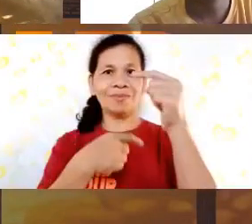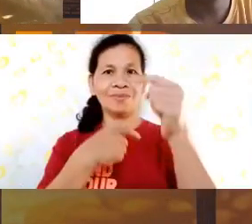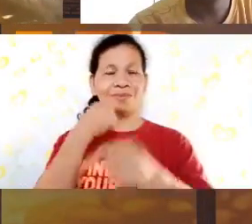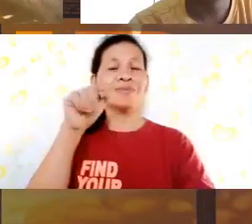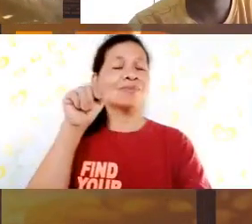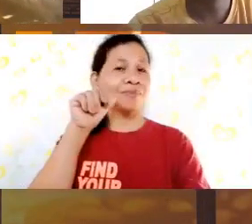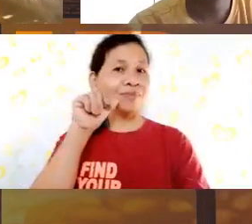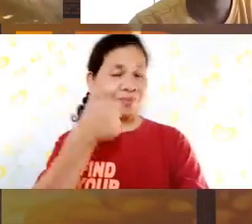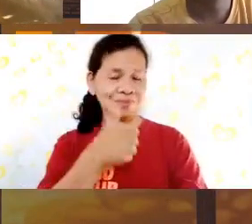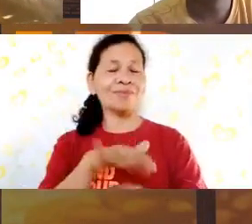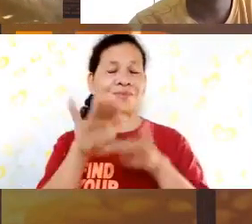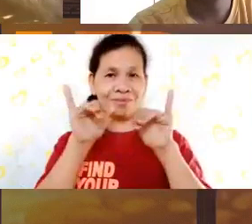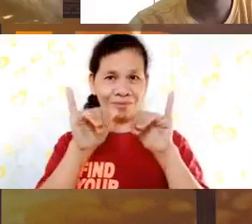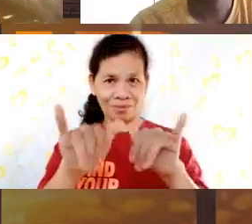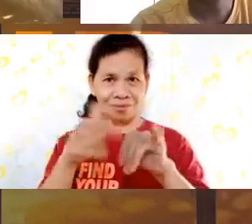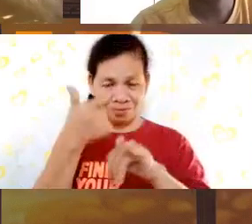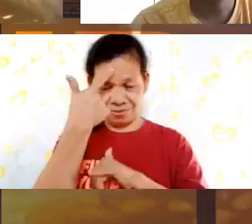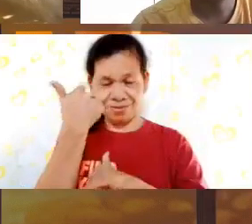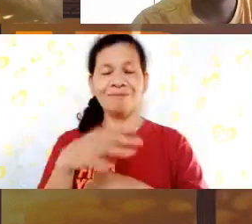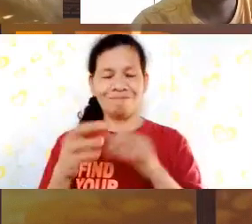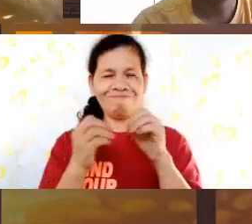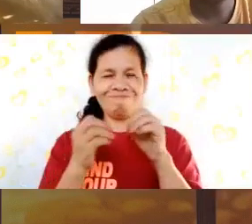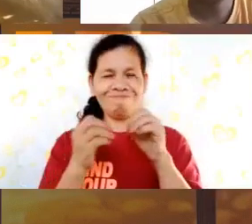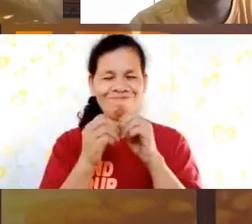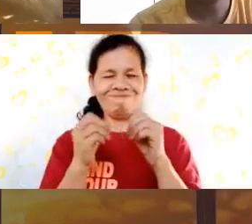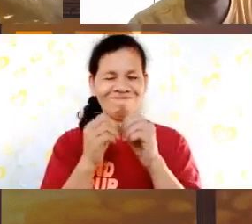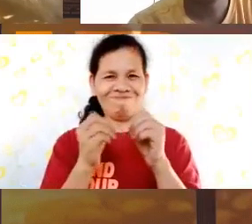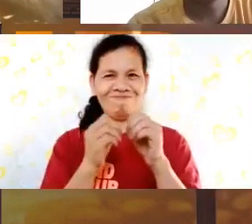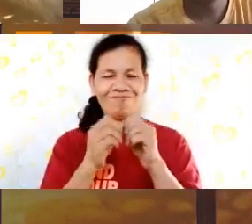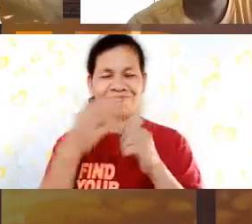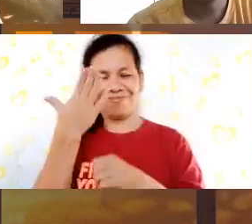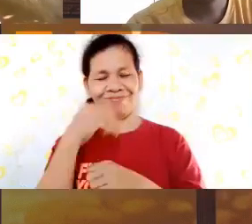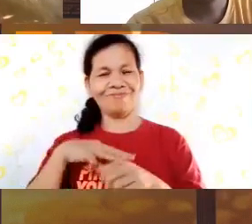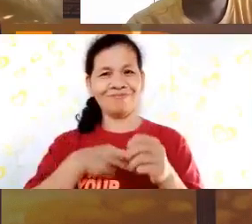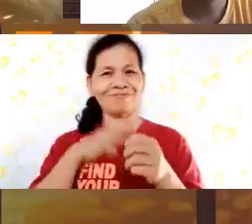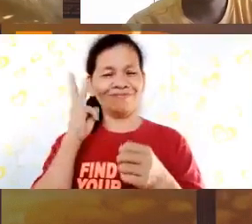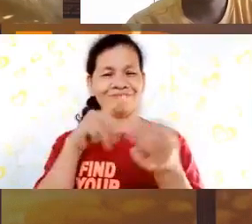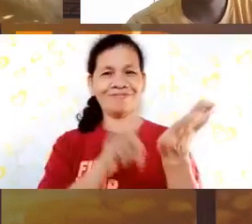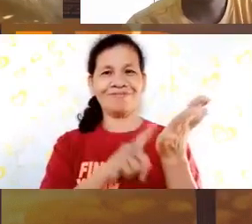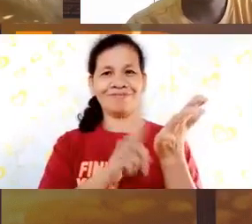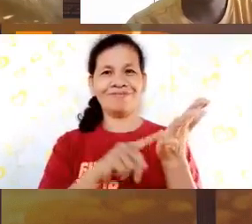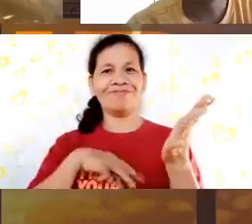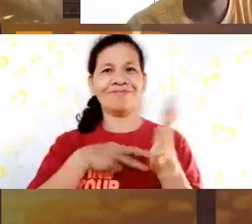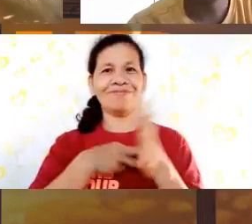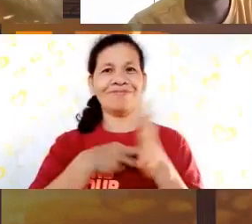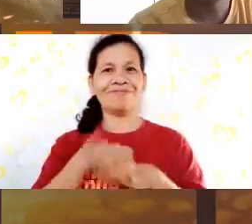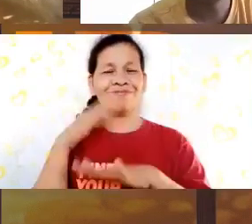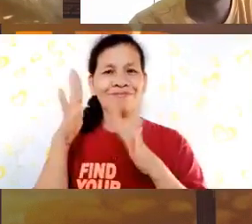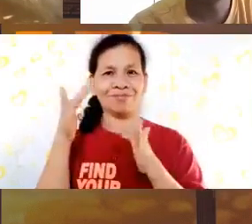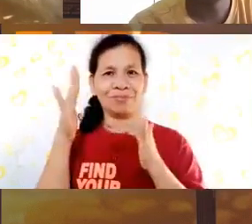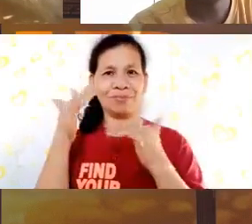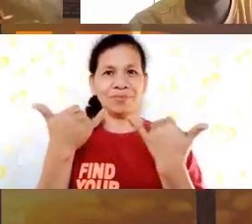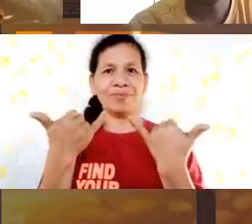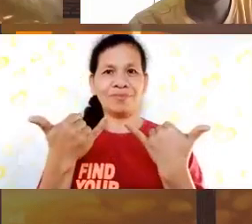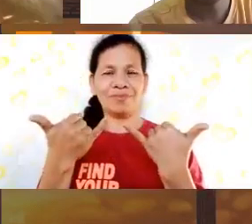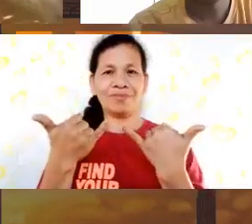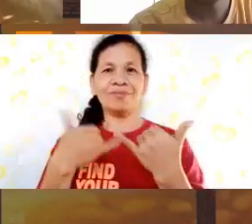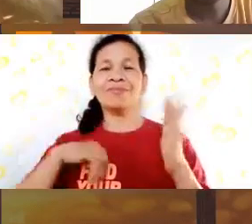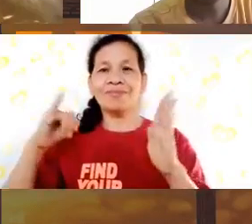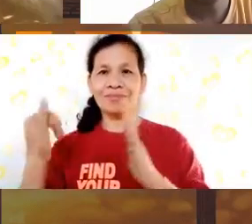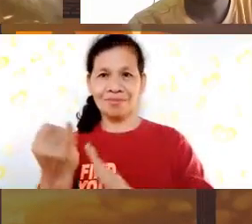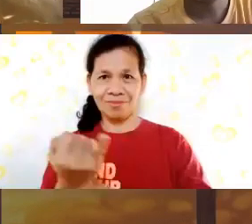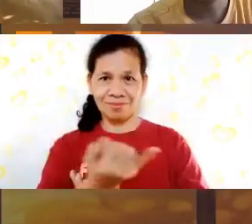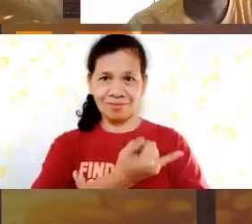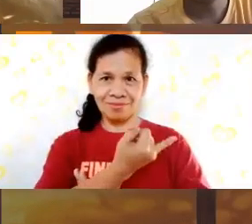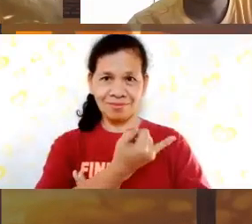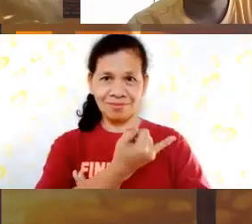po kayong mawawala sapagkat napakaganda pong talakayan ay atin pong muling inaasahan. Kaya nga po, amin pong inipinaanyay sa inyo, sa